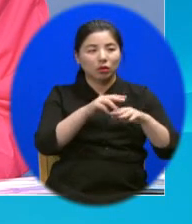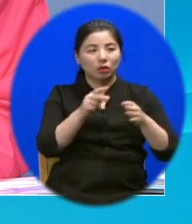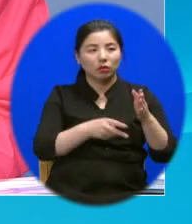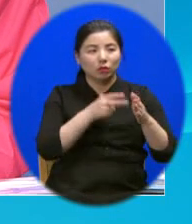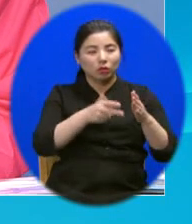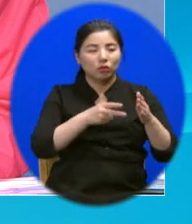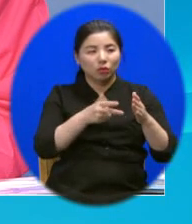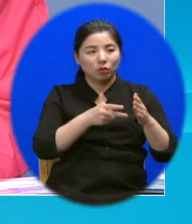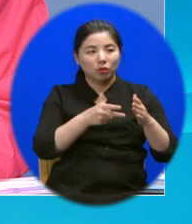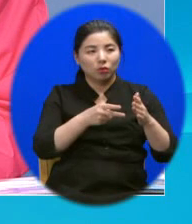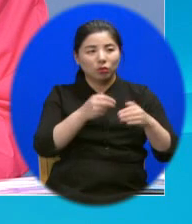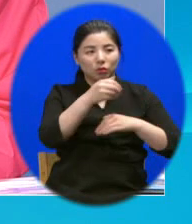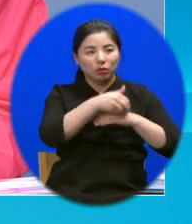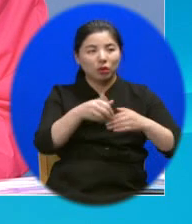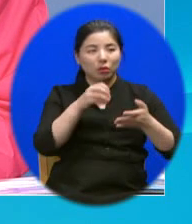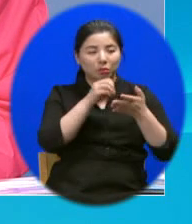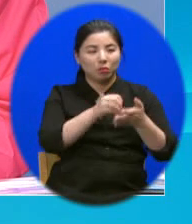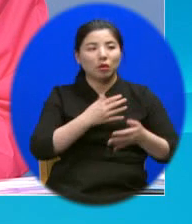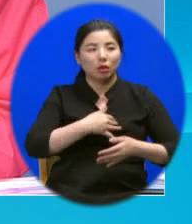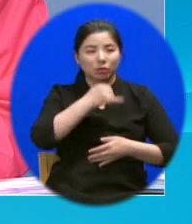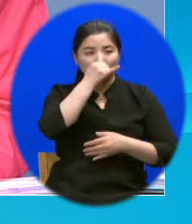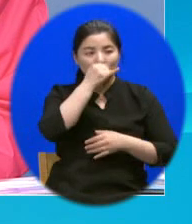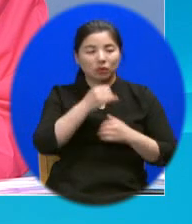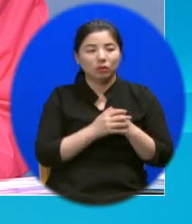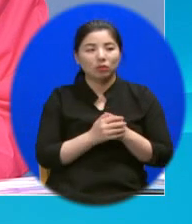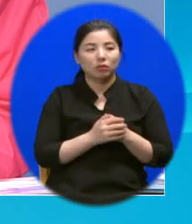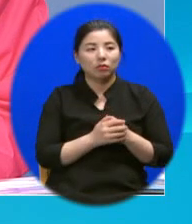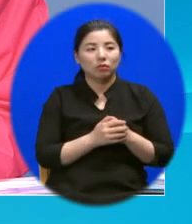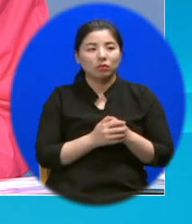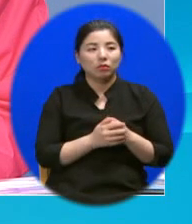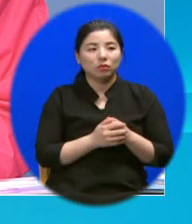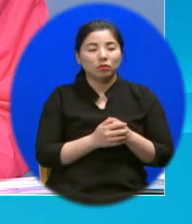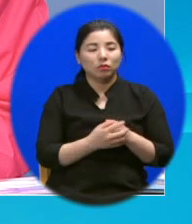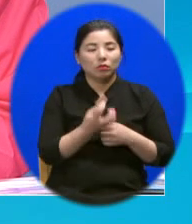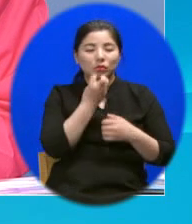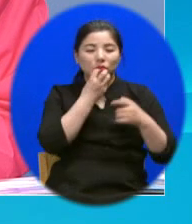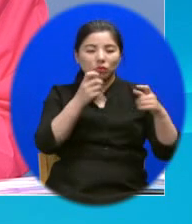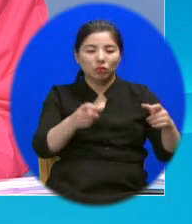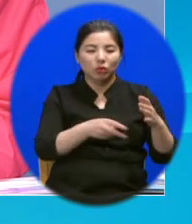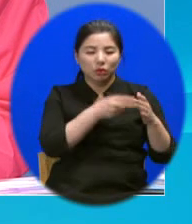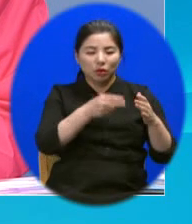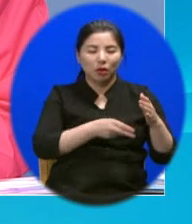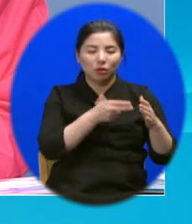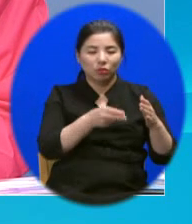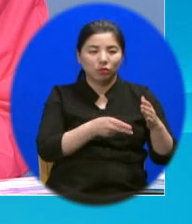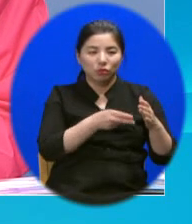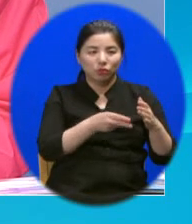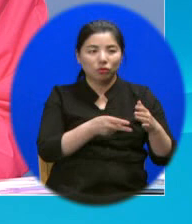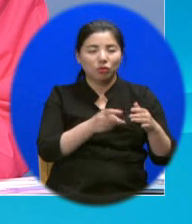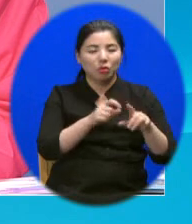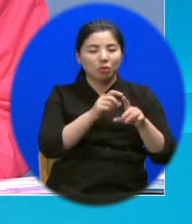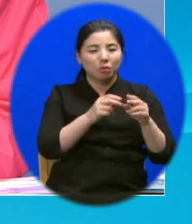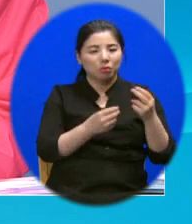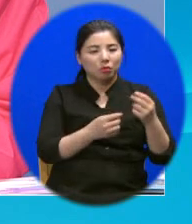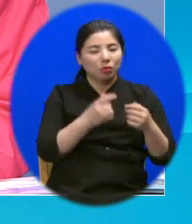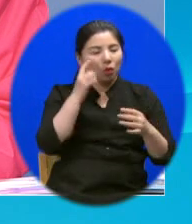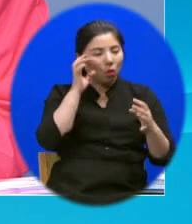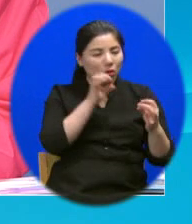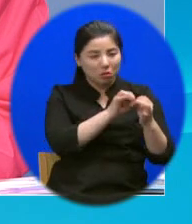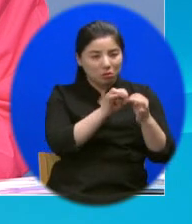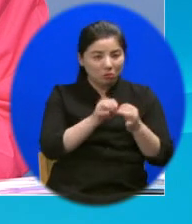구축계획 에 반영이 되어야 하는 것으로 알고 있습니다 근데 아 스토커 내륙 썬의 경우에는 비교적 공감대가 많이